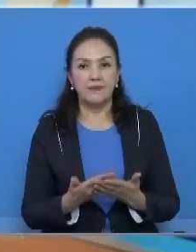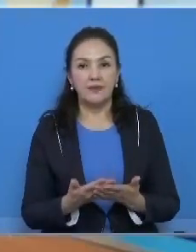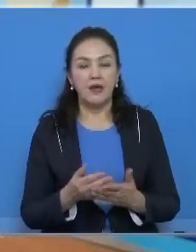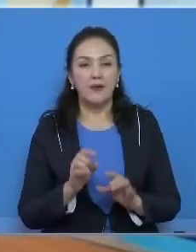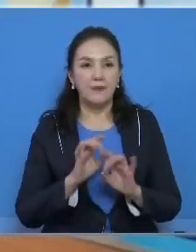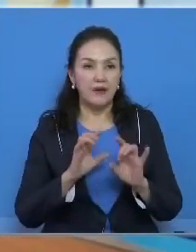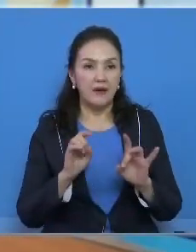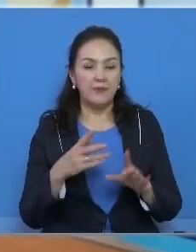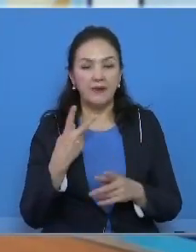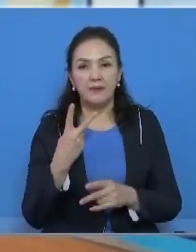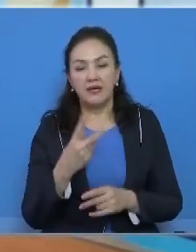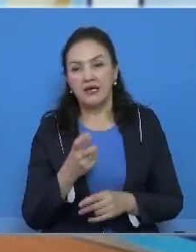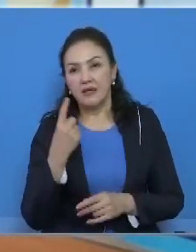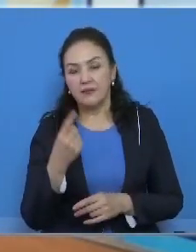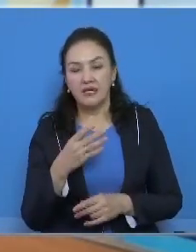Негізгі баяндамалардың бір қатары